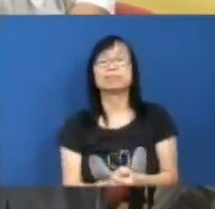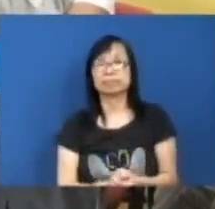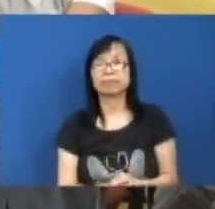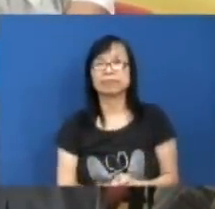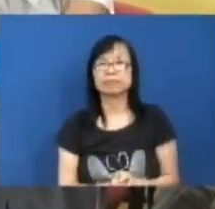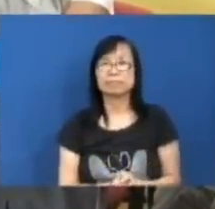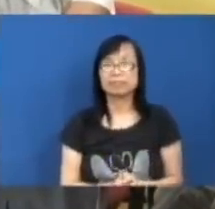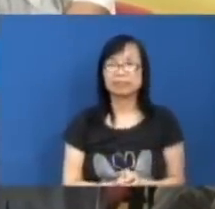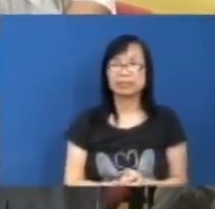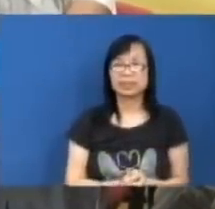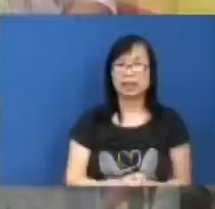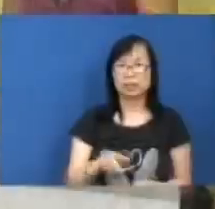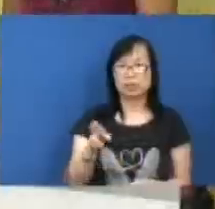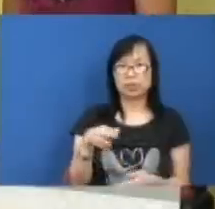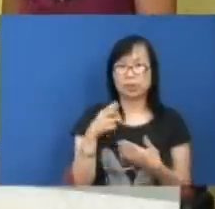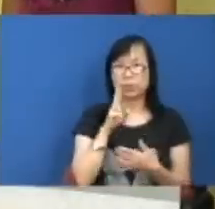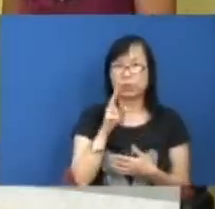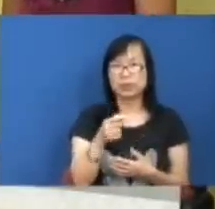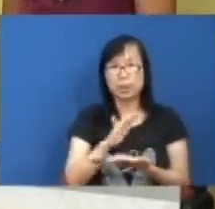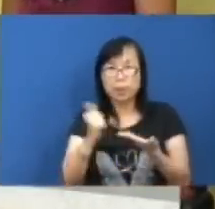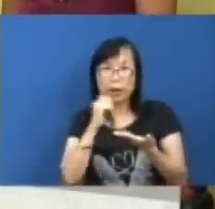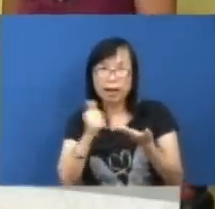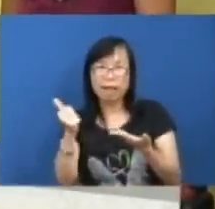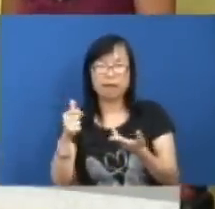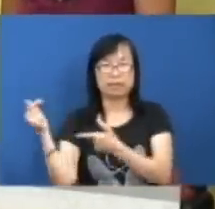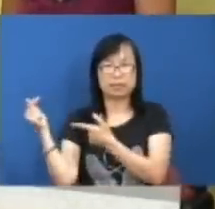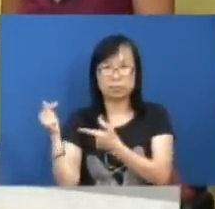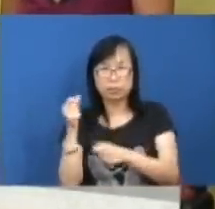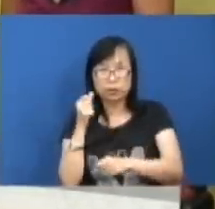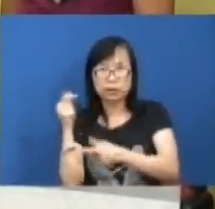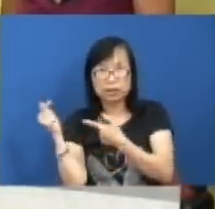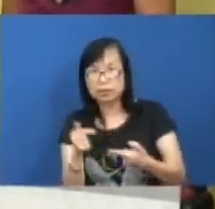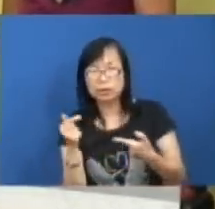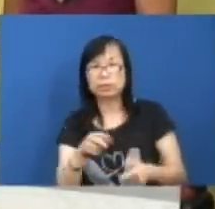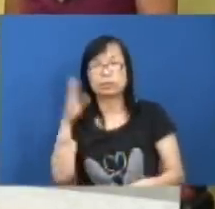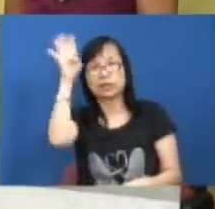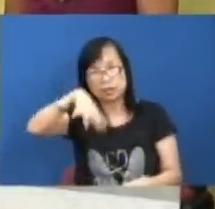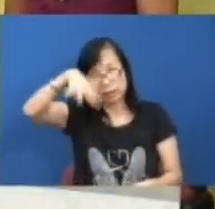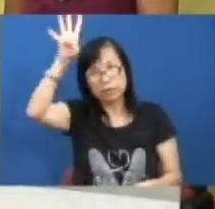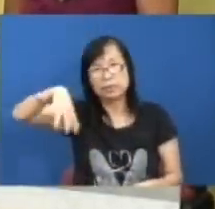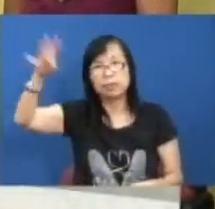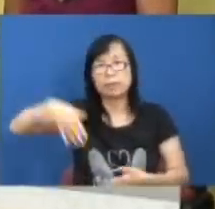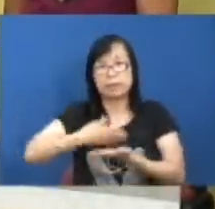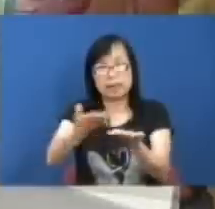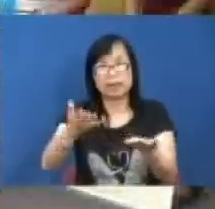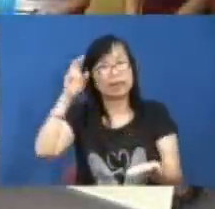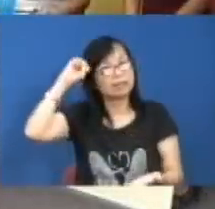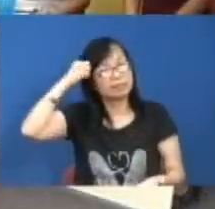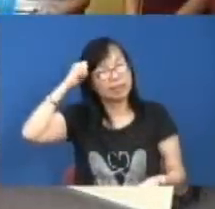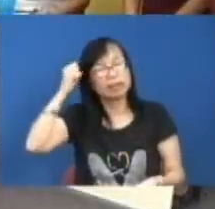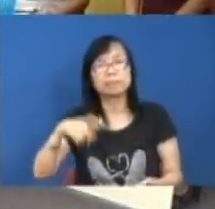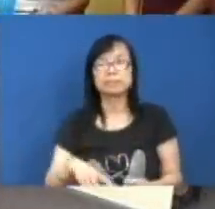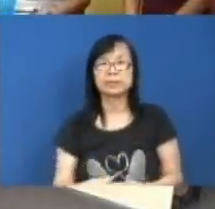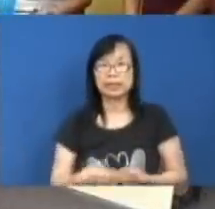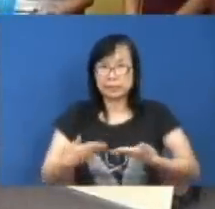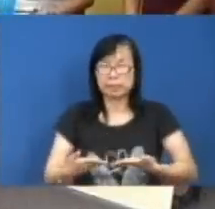嚇。 所以都可以有一啲好靚、好持久、長久性高嘅油漆， 所以就希望 俾翻大家參考。 我哋一集咧可以解釋